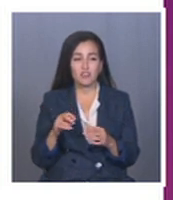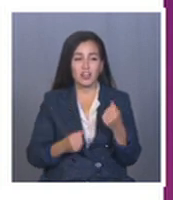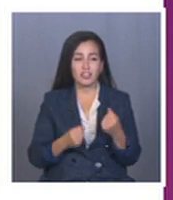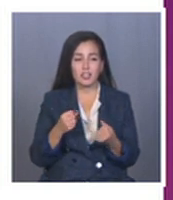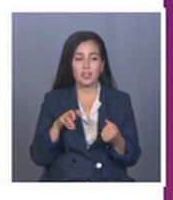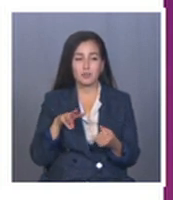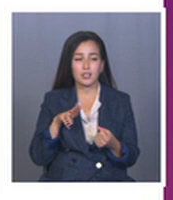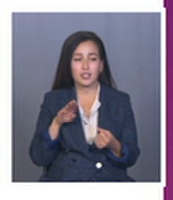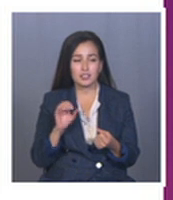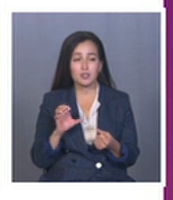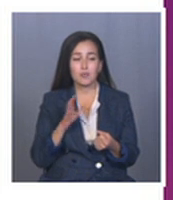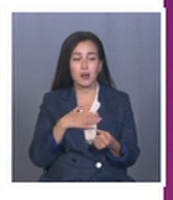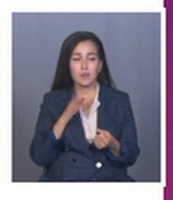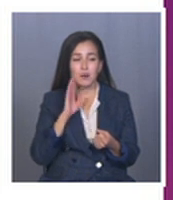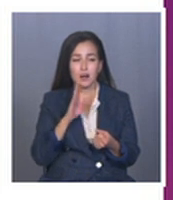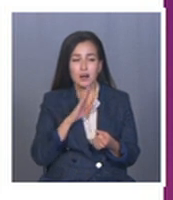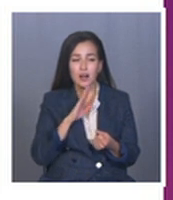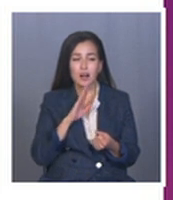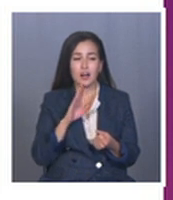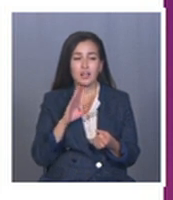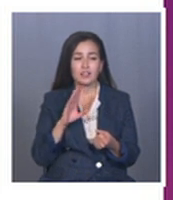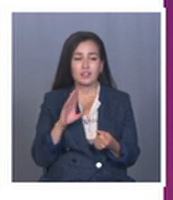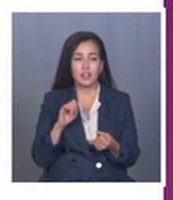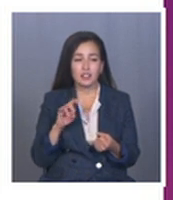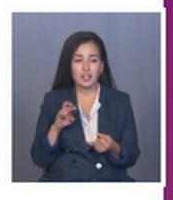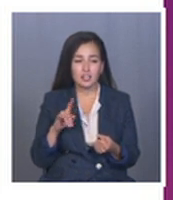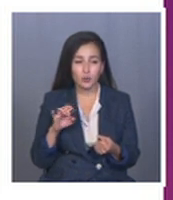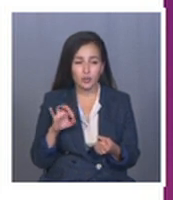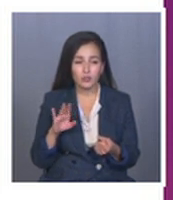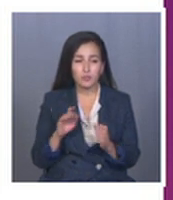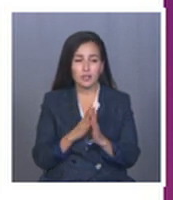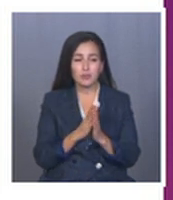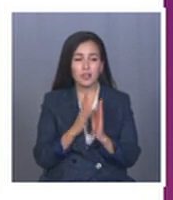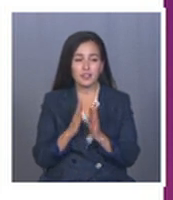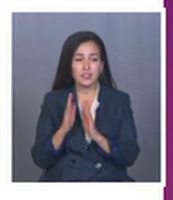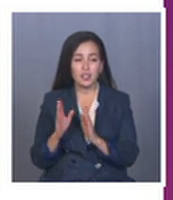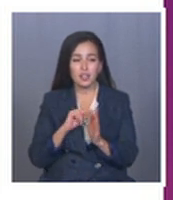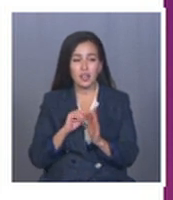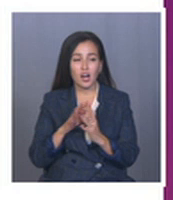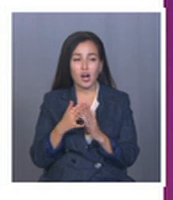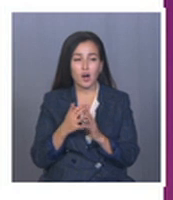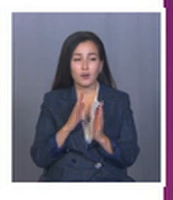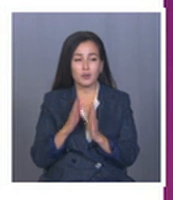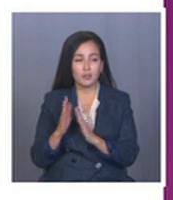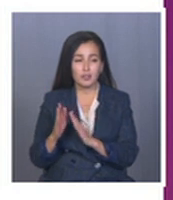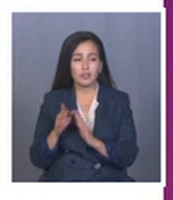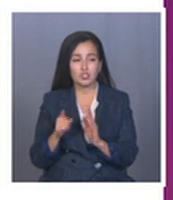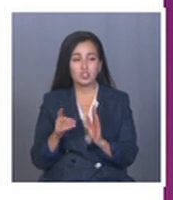МТС. Моя мать, Степаненко Наталья Григорьевна, библиотекарша сельской библиотеки. В